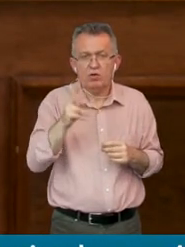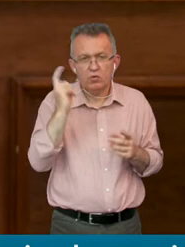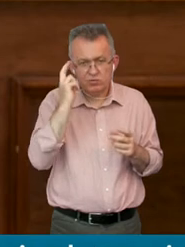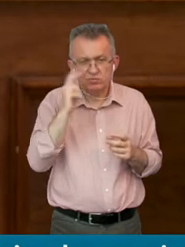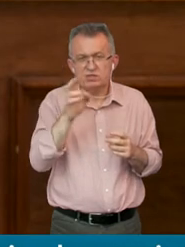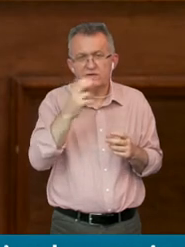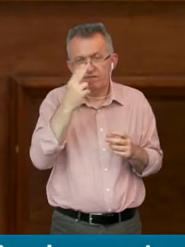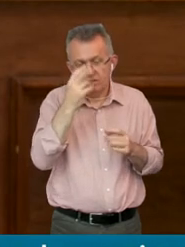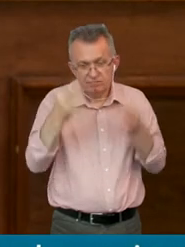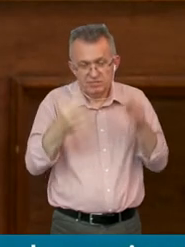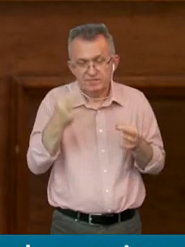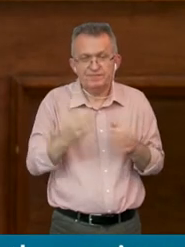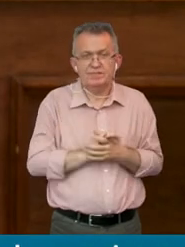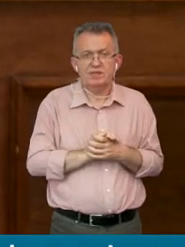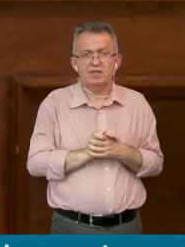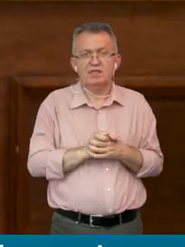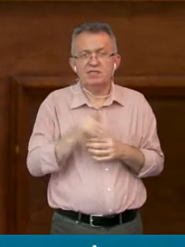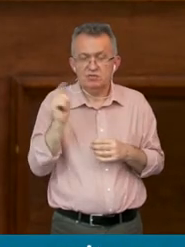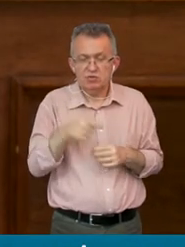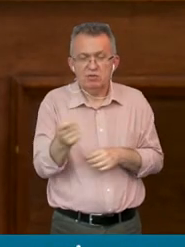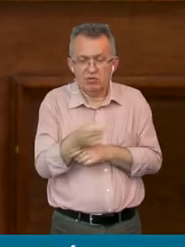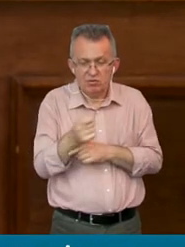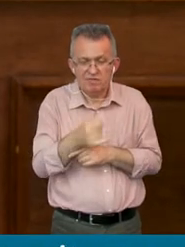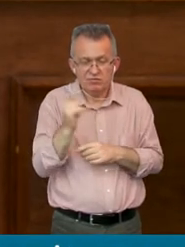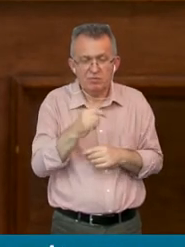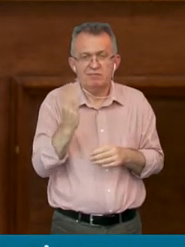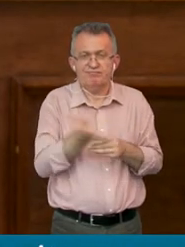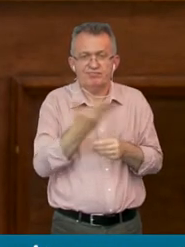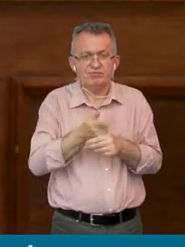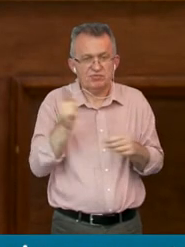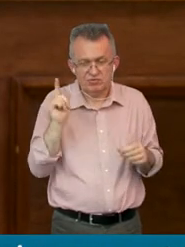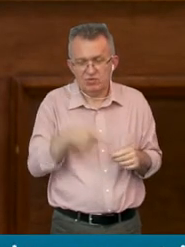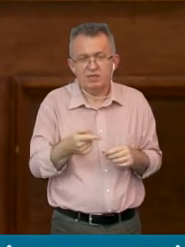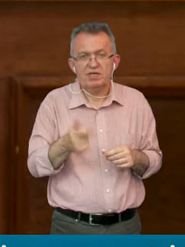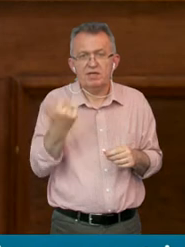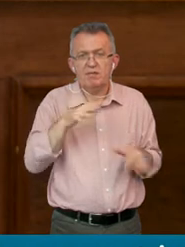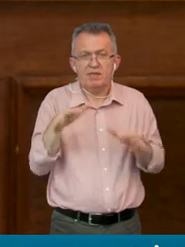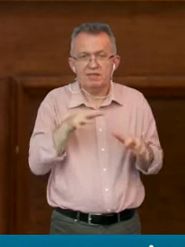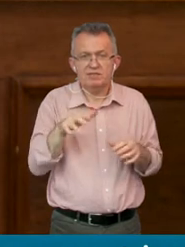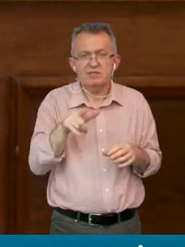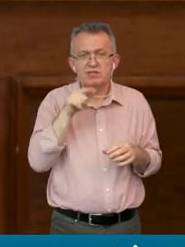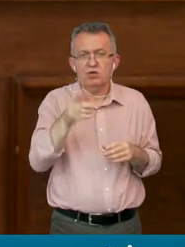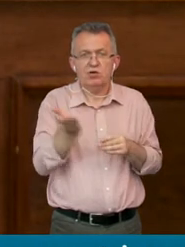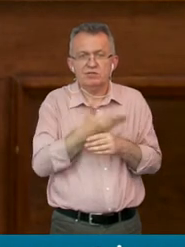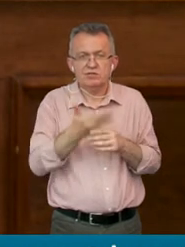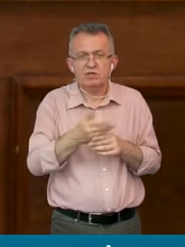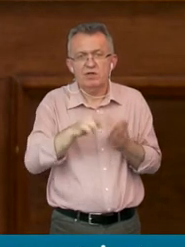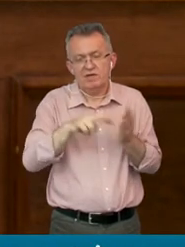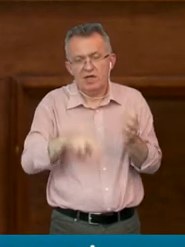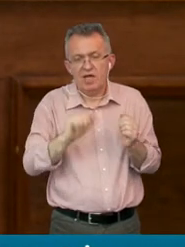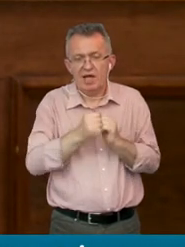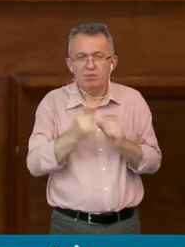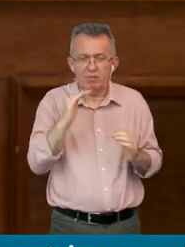rozważa? Pani Renato, trzeba podlewać i trzeba kosić niestety. Oczywiście są miejsca, gdzie z tego koszenia rezygnują albo kosimy